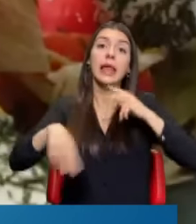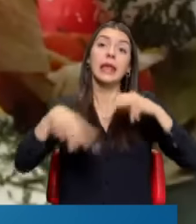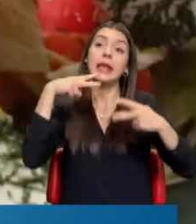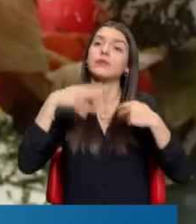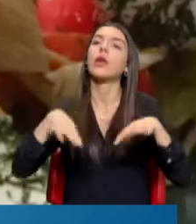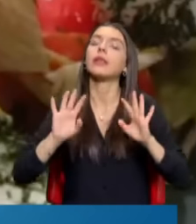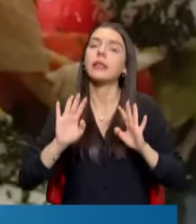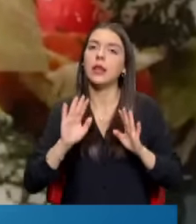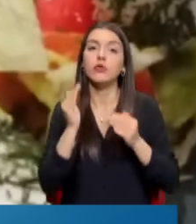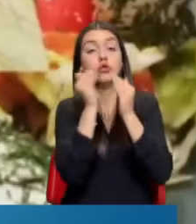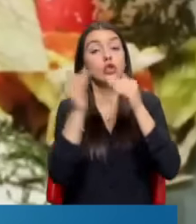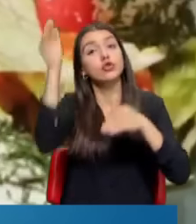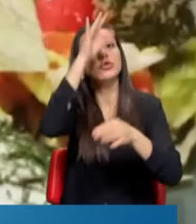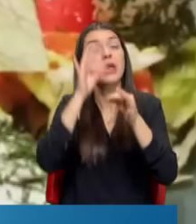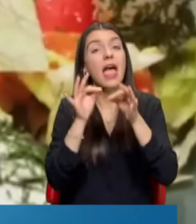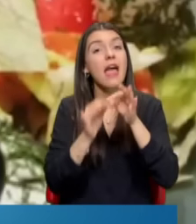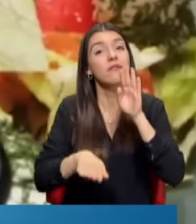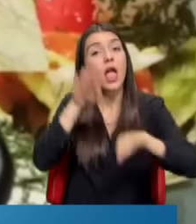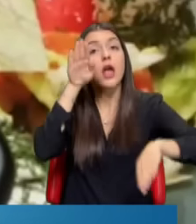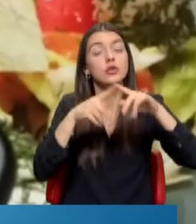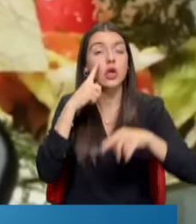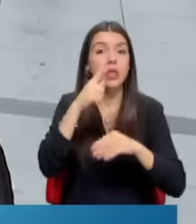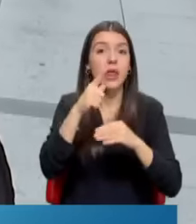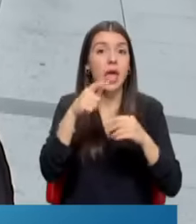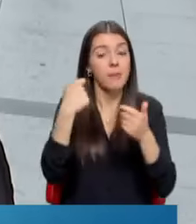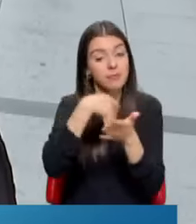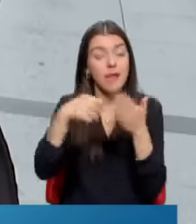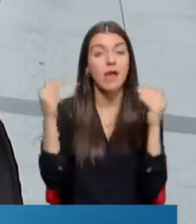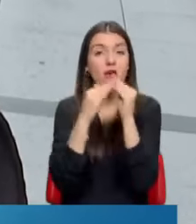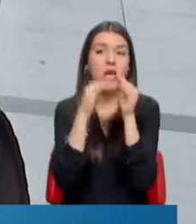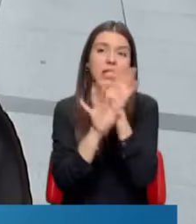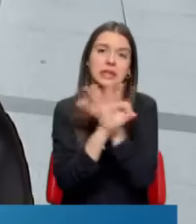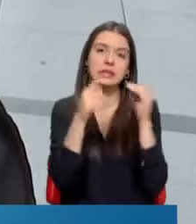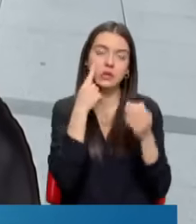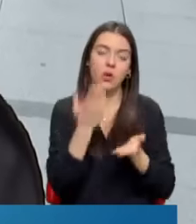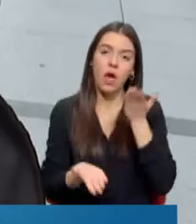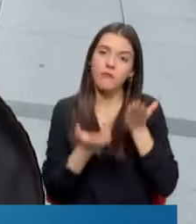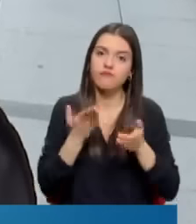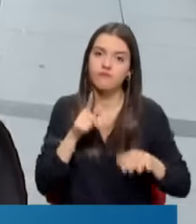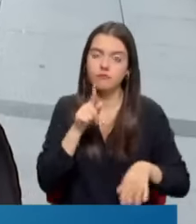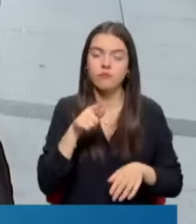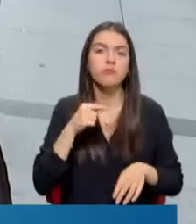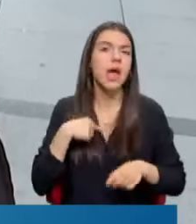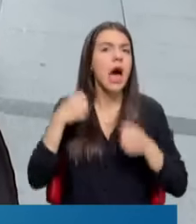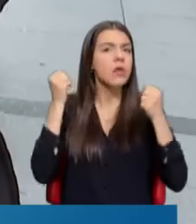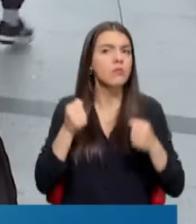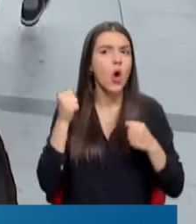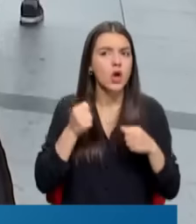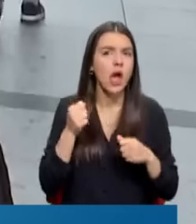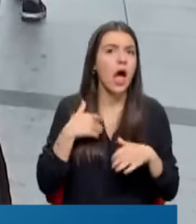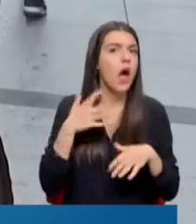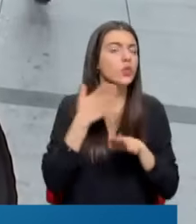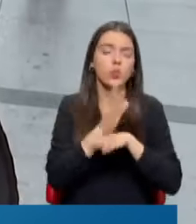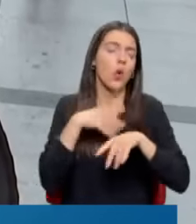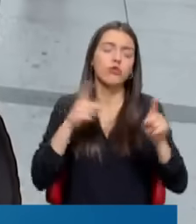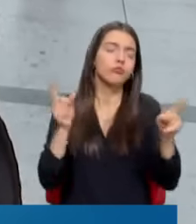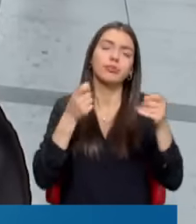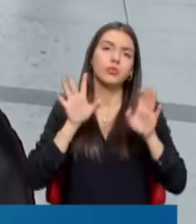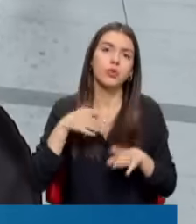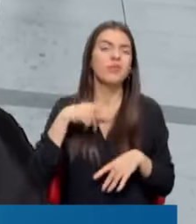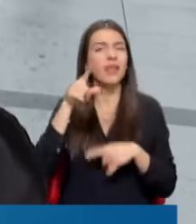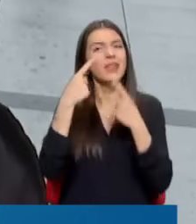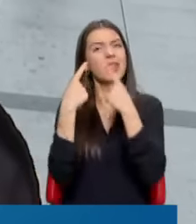değil, yüksek enflasyon ve gelir adaletsizliği. Duydum ama ben boykot etmeyi düşünmüyorum. Doğru bulmuyorum restoranları boykot etmeyi. Bence